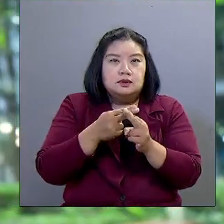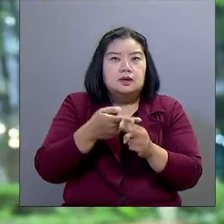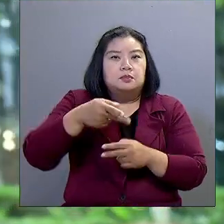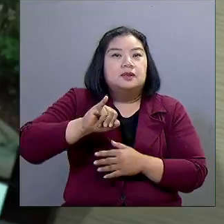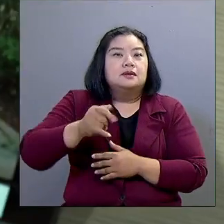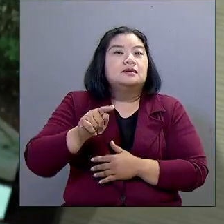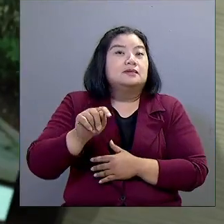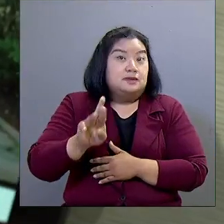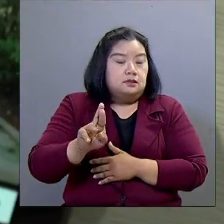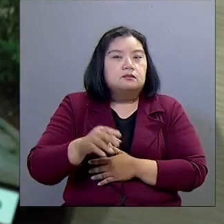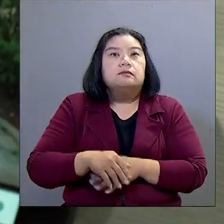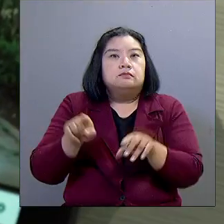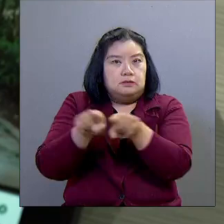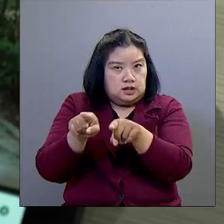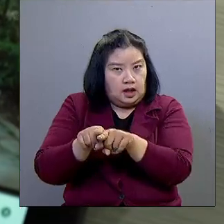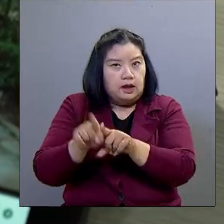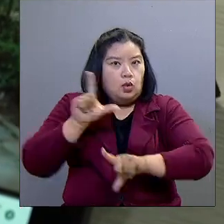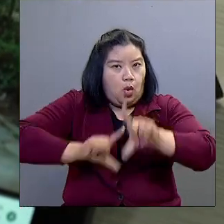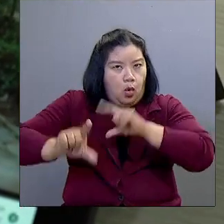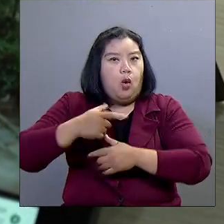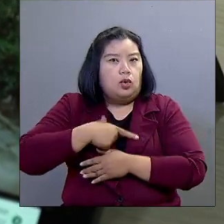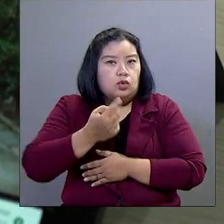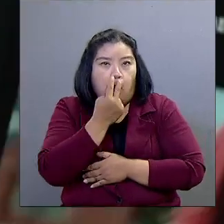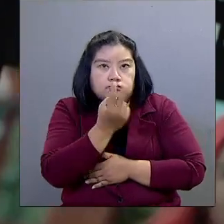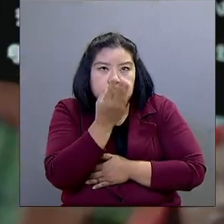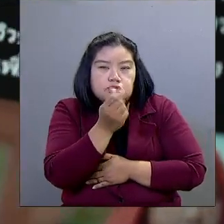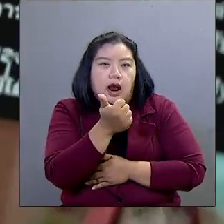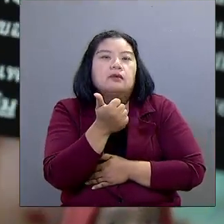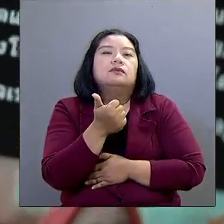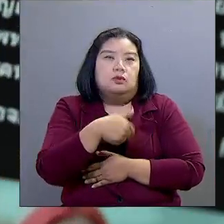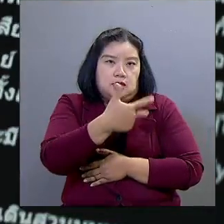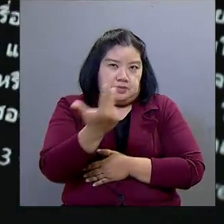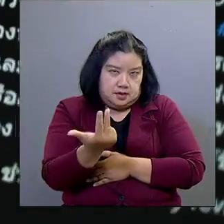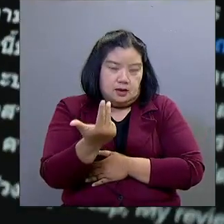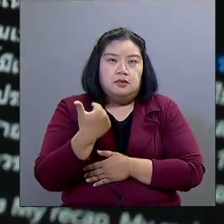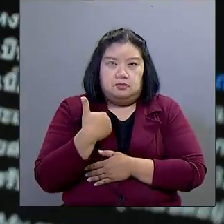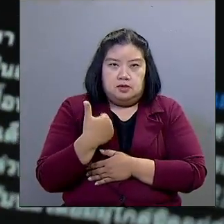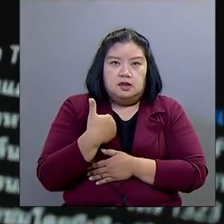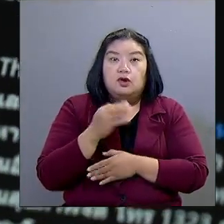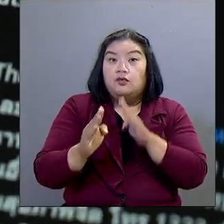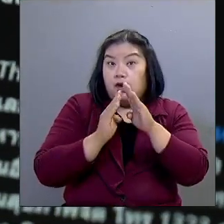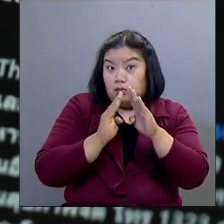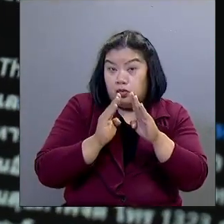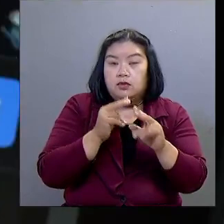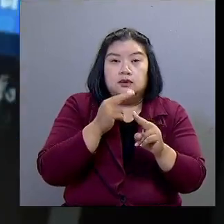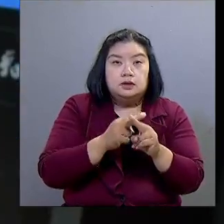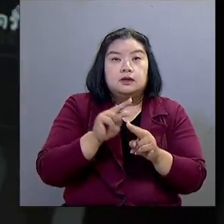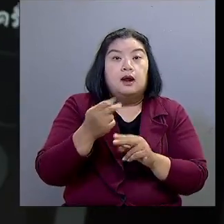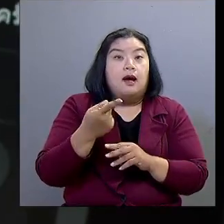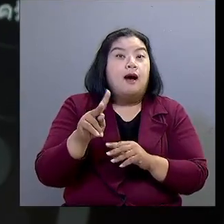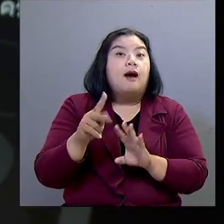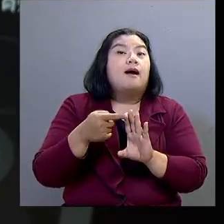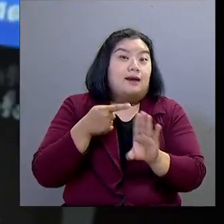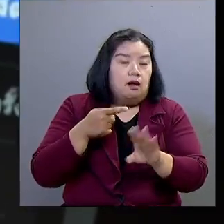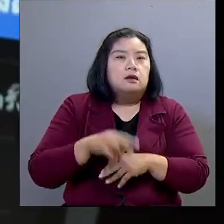วชแฟนละครตัวยงของไทย PBSที่ทำเพจ Facebook รีวิวละครเรื่องนักขณะเหงาก็